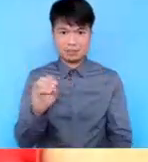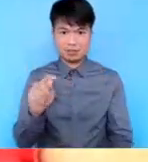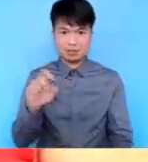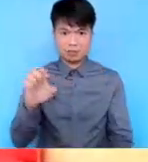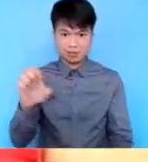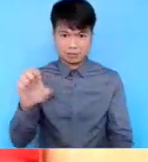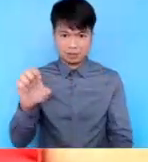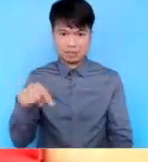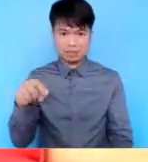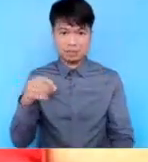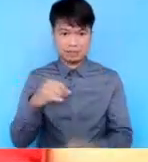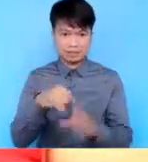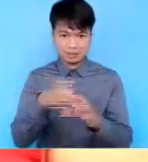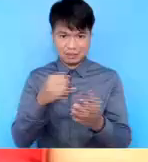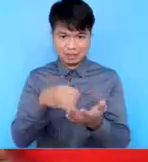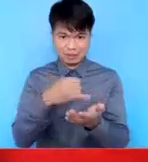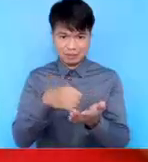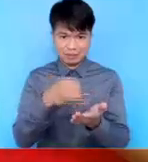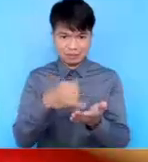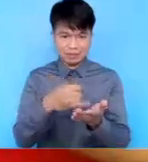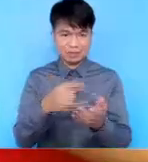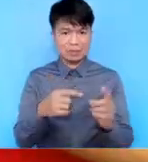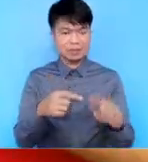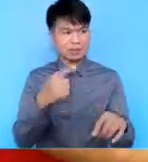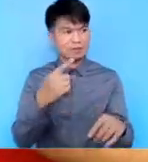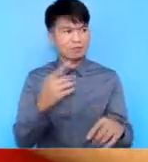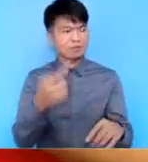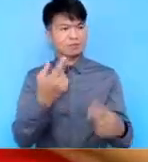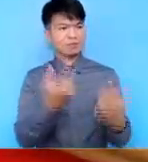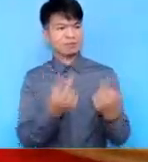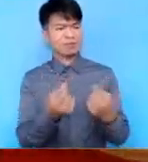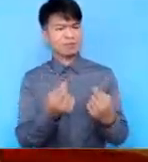tomato. Eh siguro pwede rin siguro ito ako. Kaya